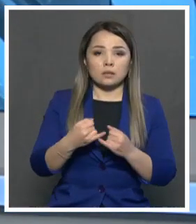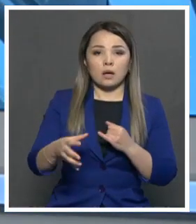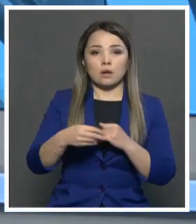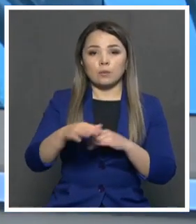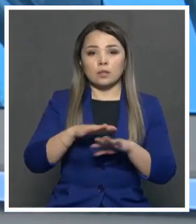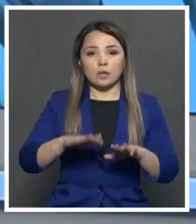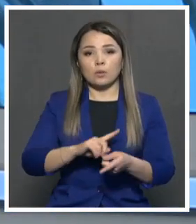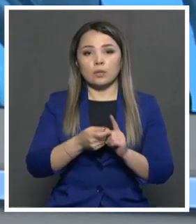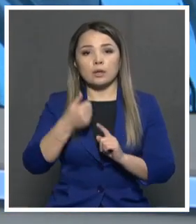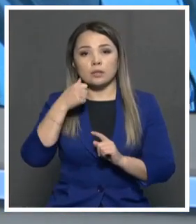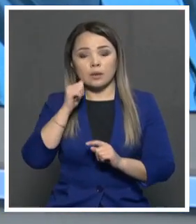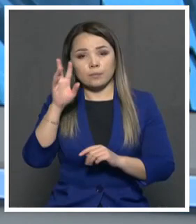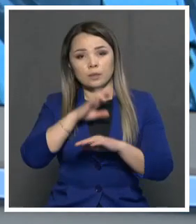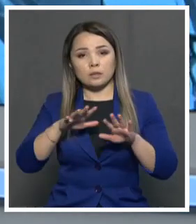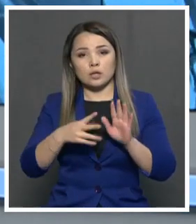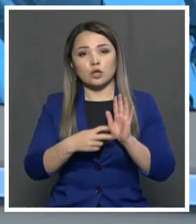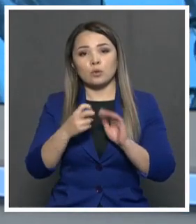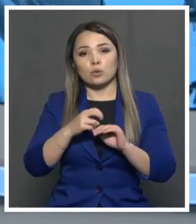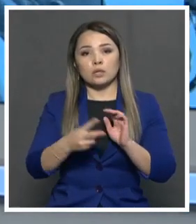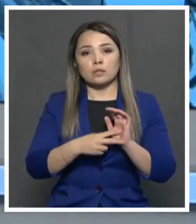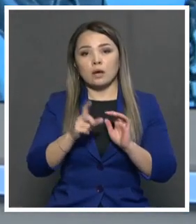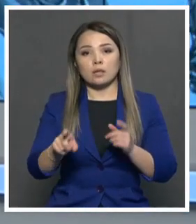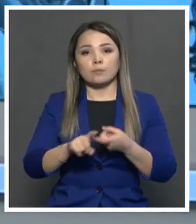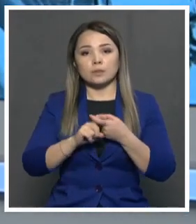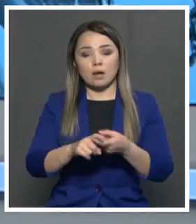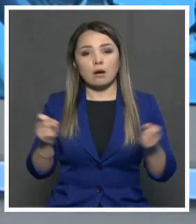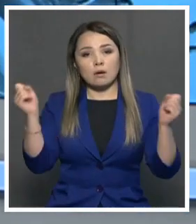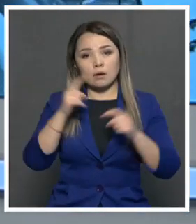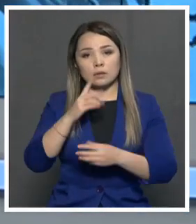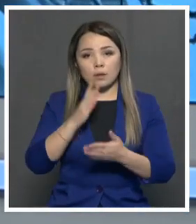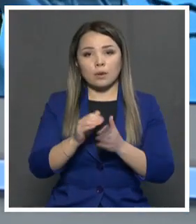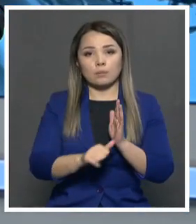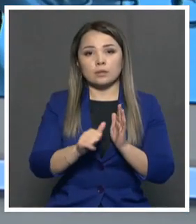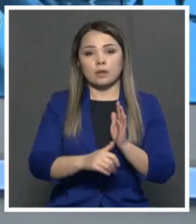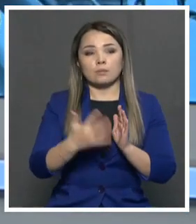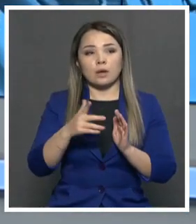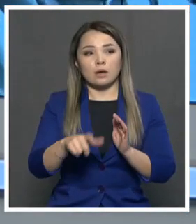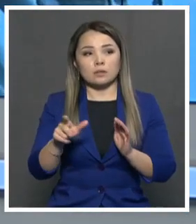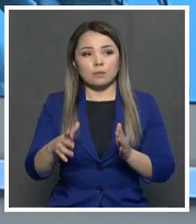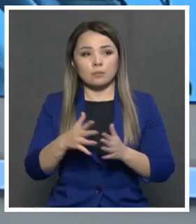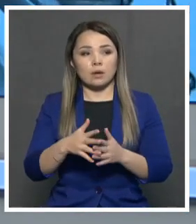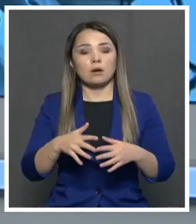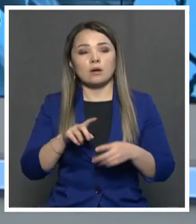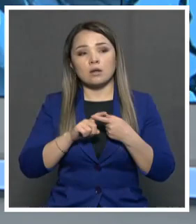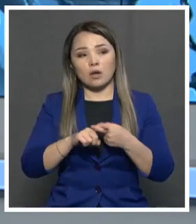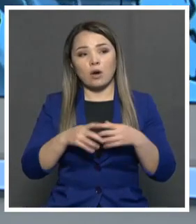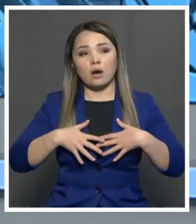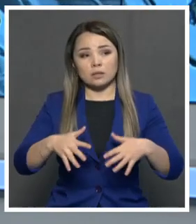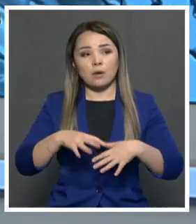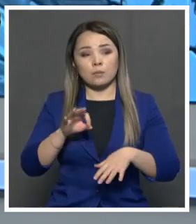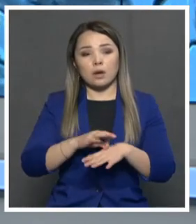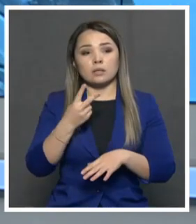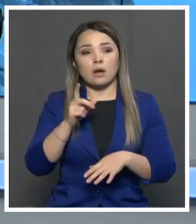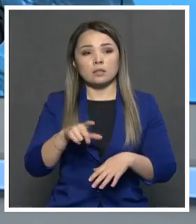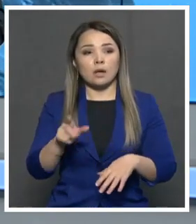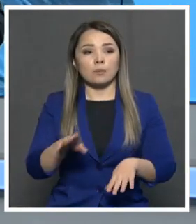тұр. Ал кеше ел бойынша тағы 717 адамның коронавирус жұқтырғаны расталды. 65 адамнан коронавирус пневмониясы анықталып, 2 науқас қайтыс